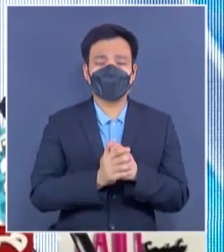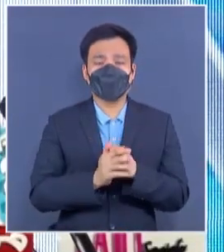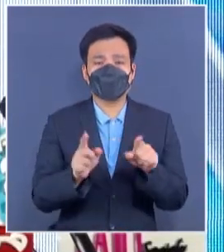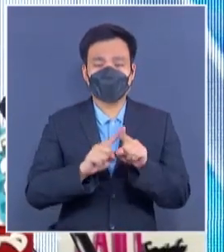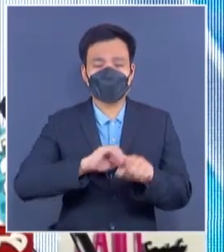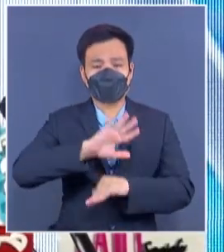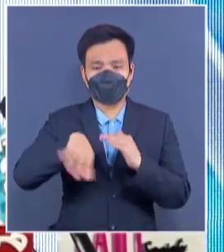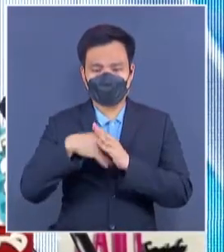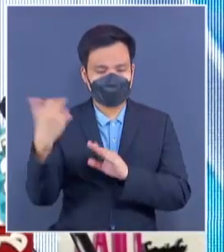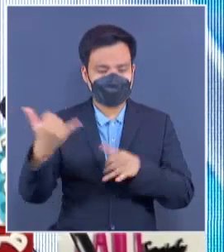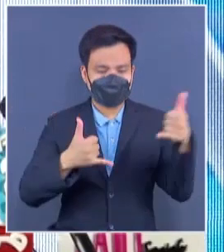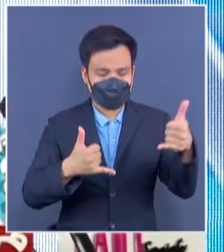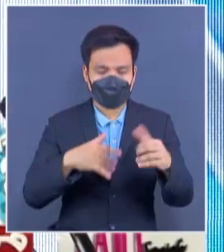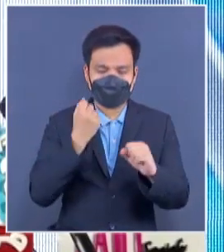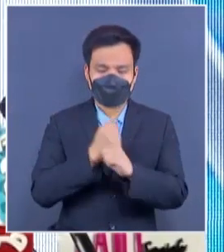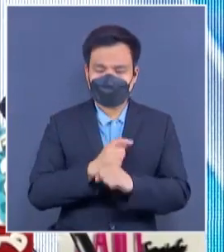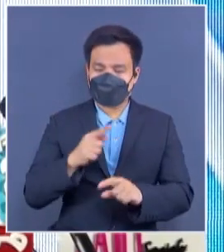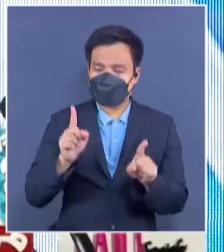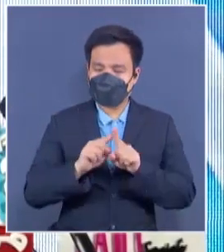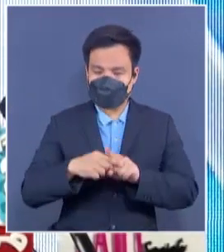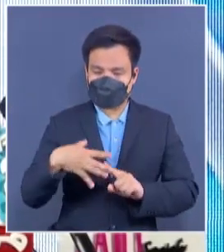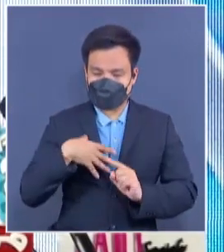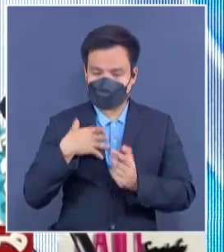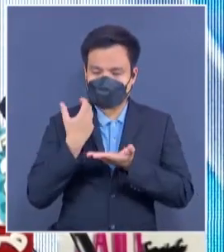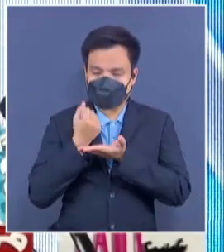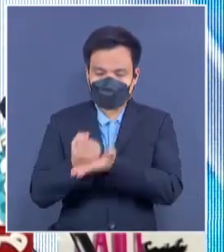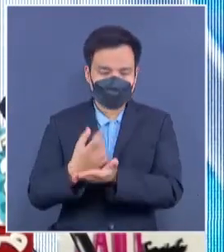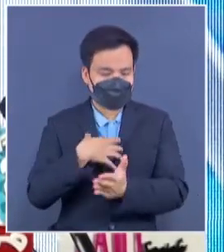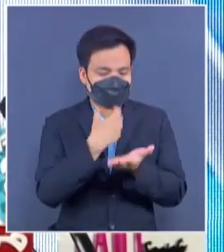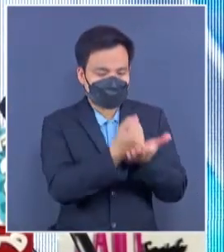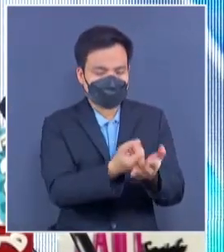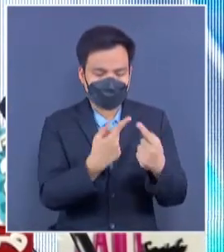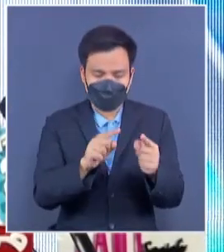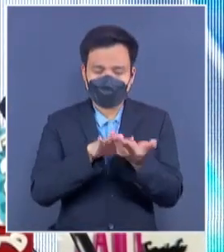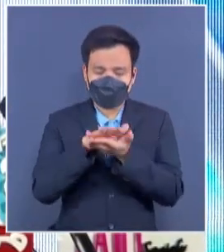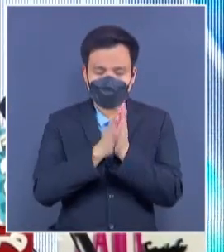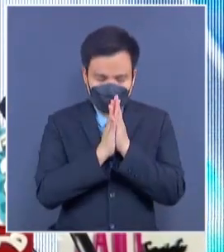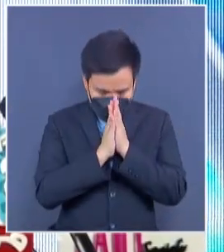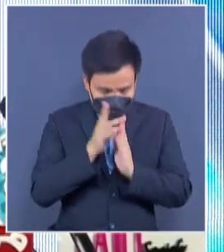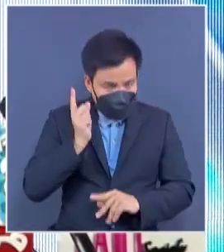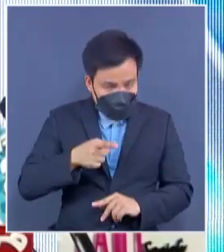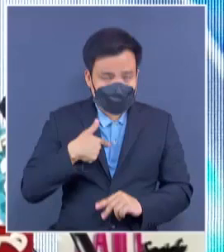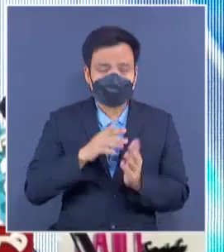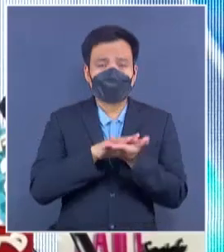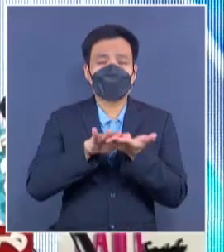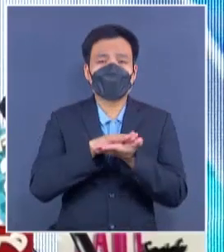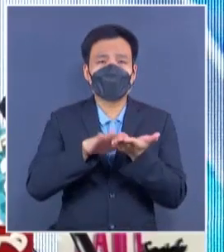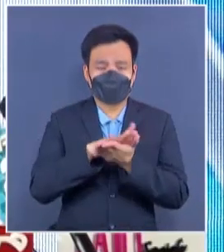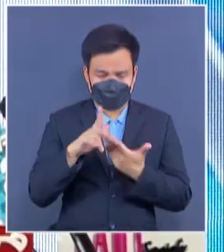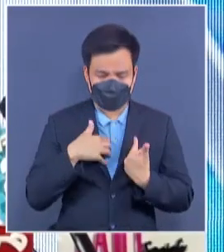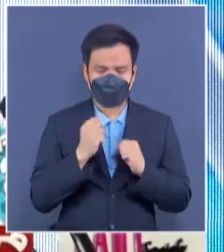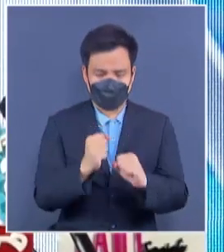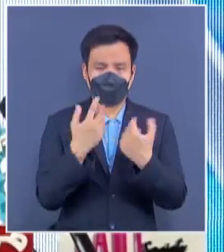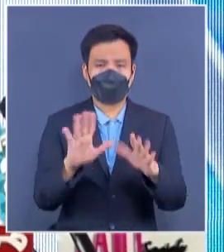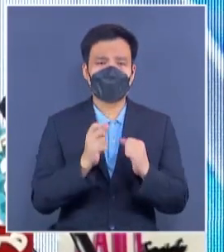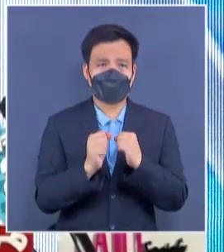จะให้สัตว์เปิดทำอันนี้ทำแบบนี้ทำแบบนี้ก็แล้วแต่บางอย่างก็ต้องตรงต้องกราบขออภัยจริงๆนะครับผมเองก็พยายามสุด